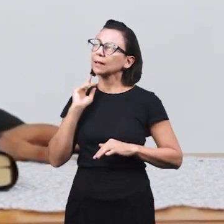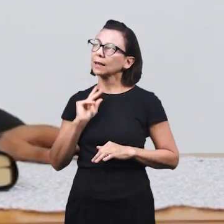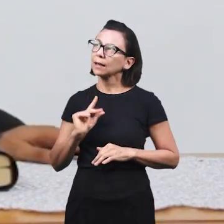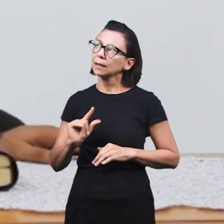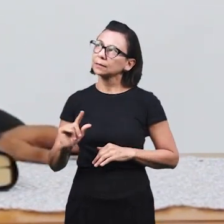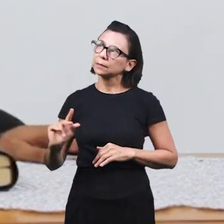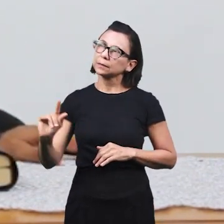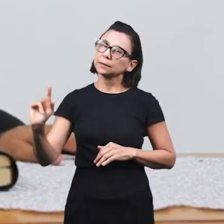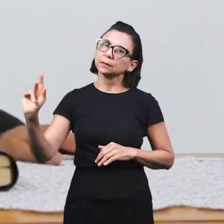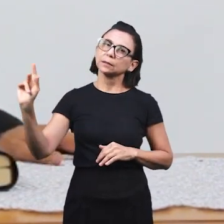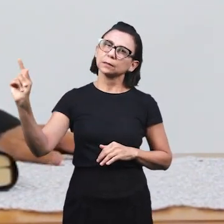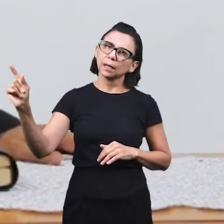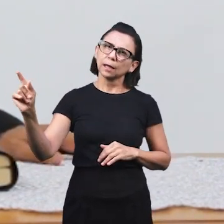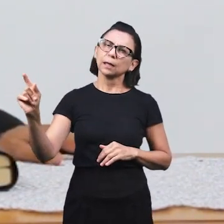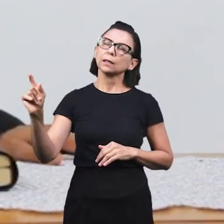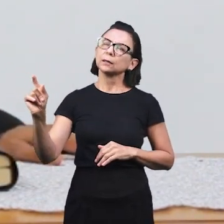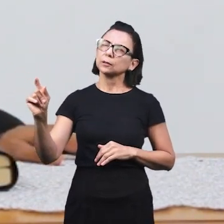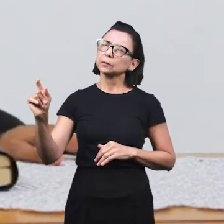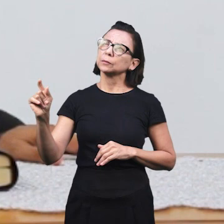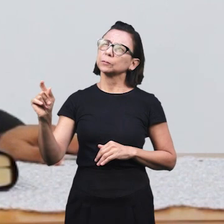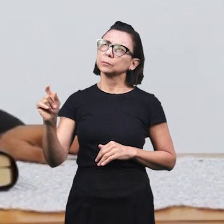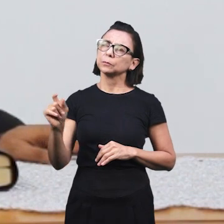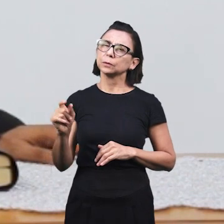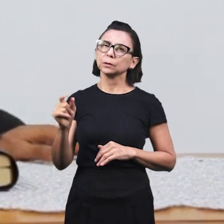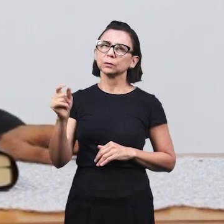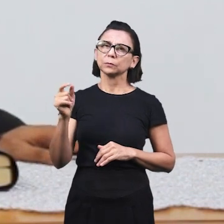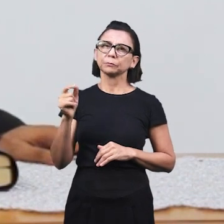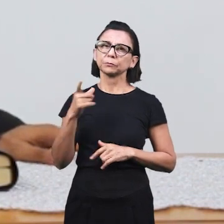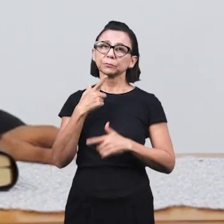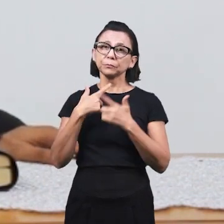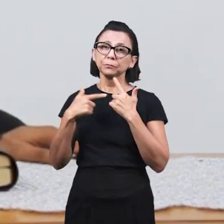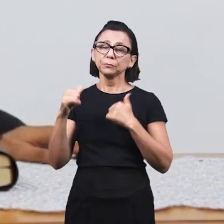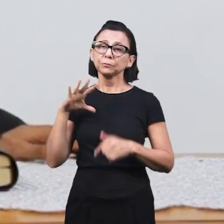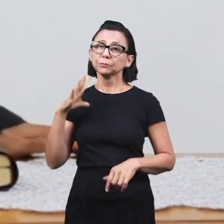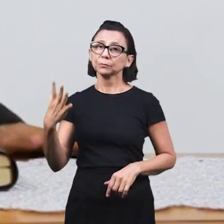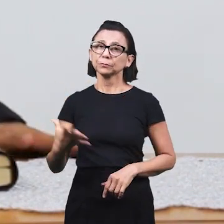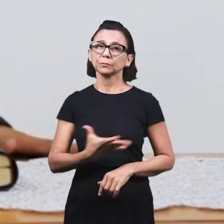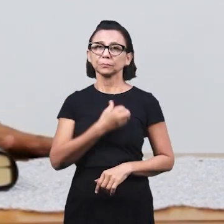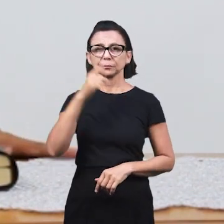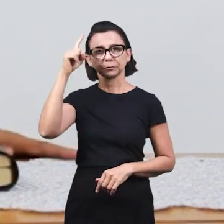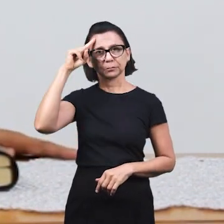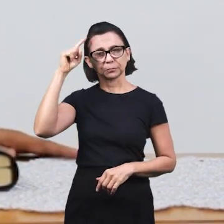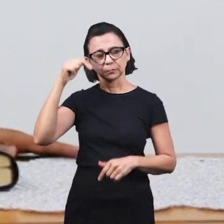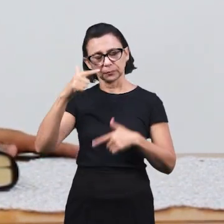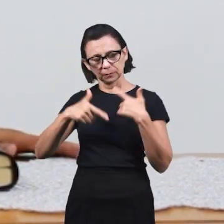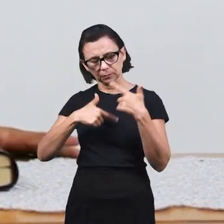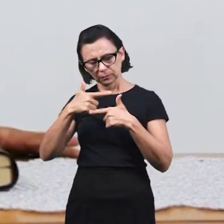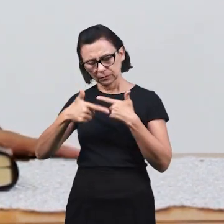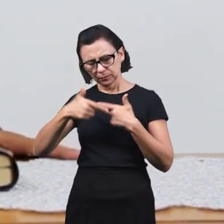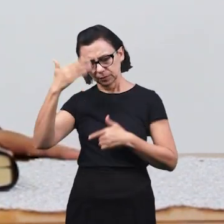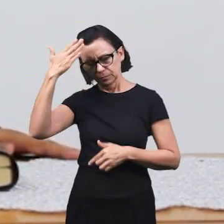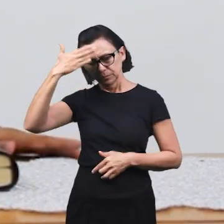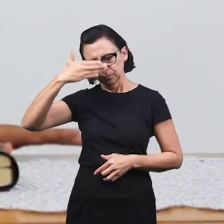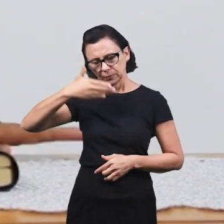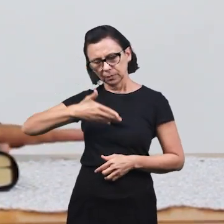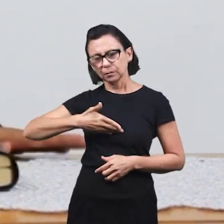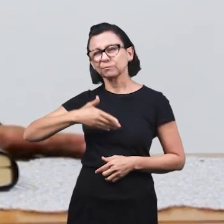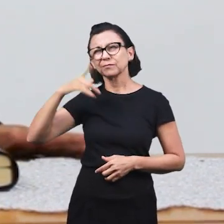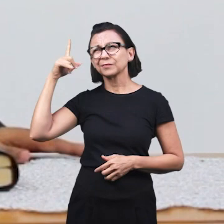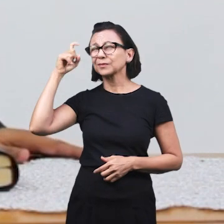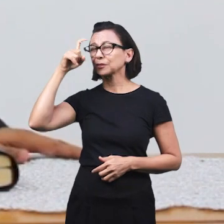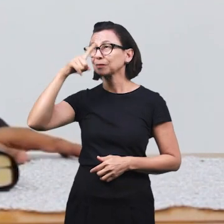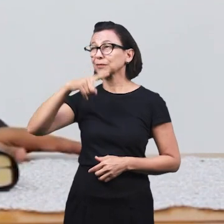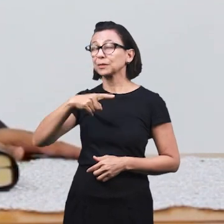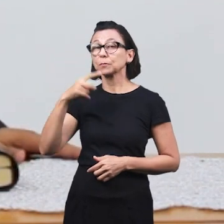вечное благословение, за то, что Ты каждый день благословляешь нас, потому что, несмотря